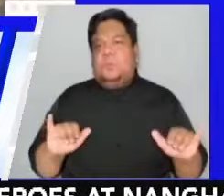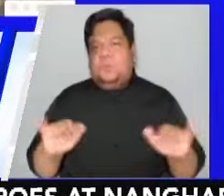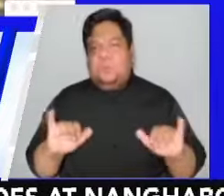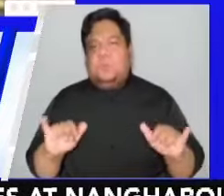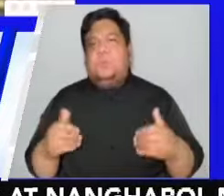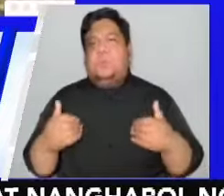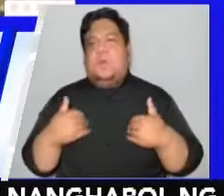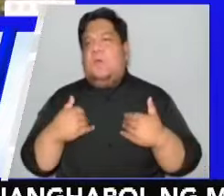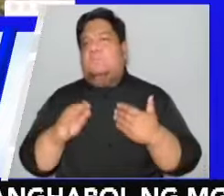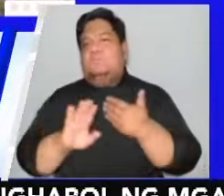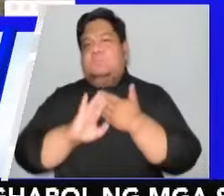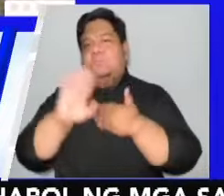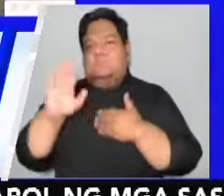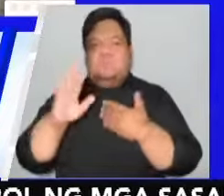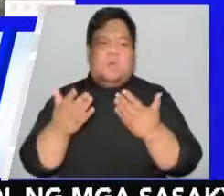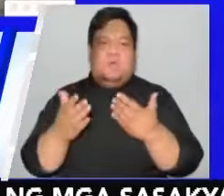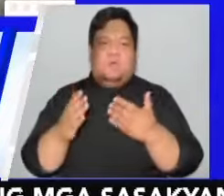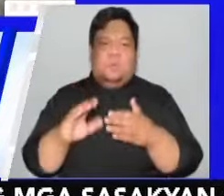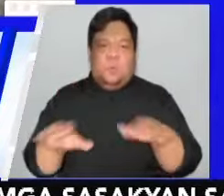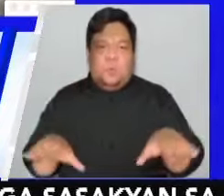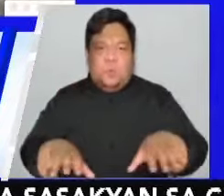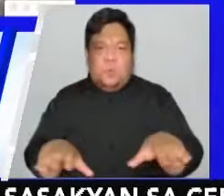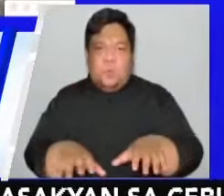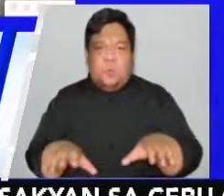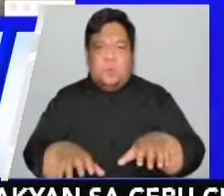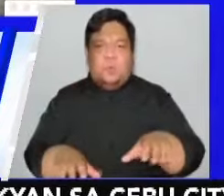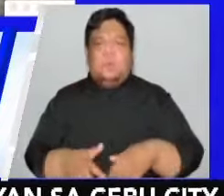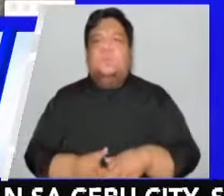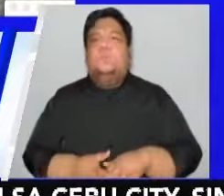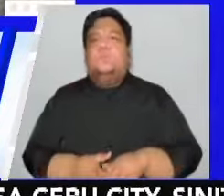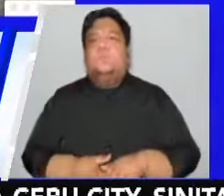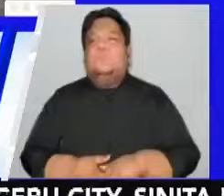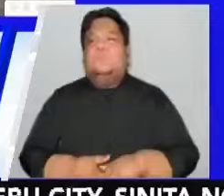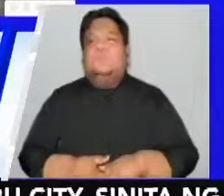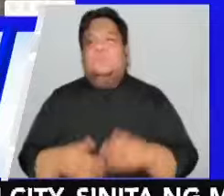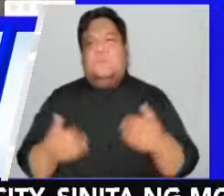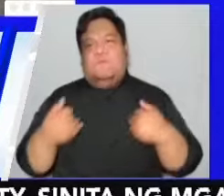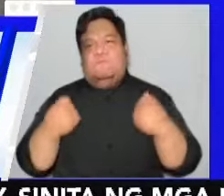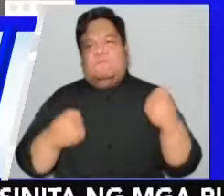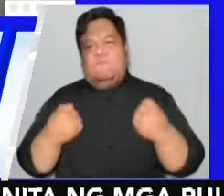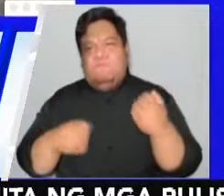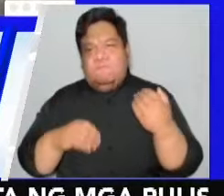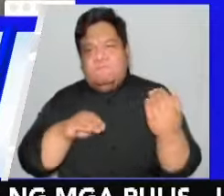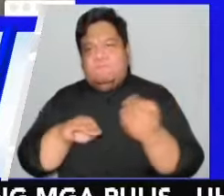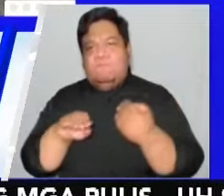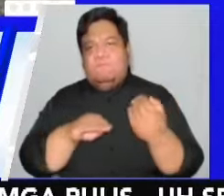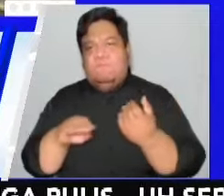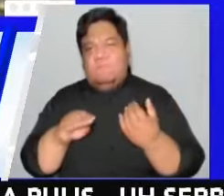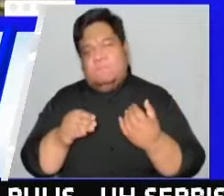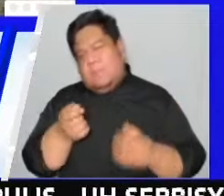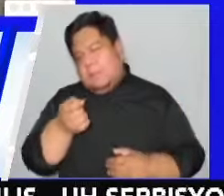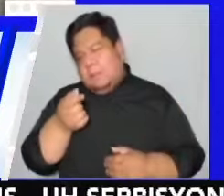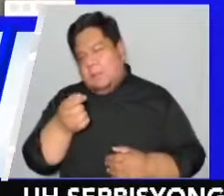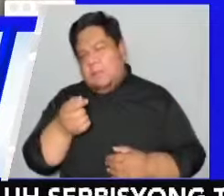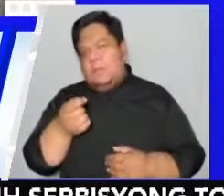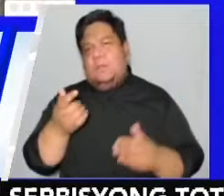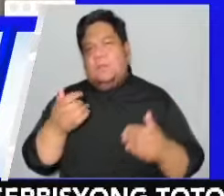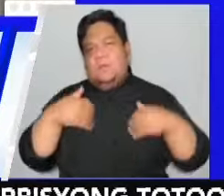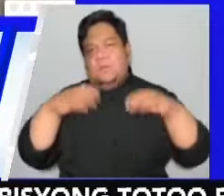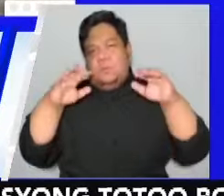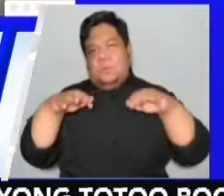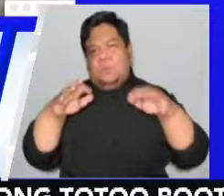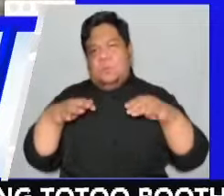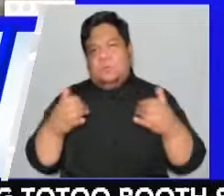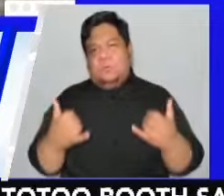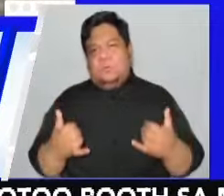na lang silang sasakyan sa kalsada. At may mahina na lamang na pag-ulan sa mga oras ito na sisimula na rin magbukas